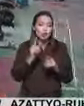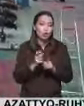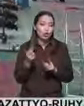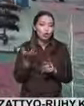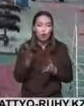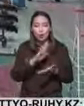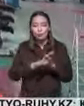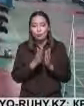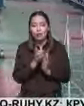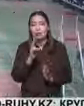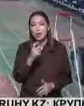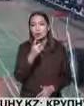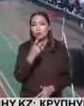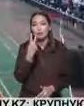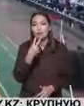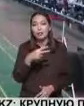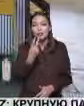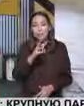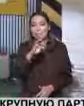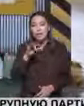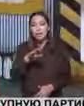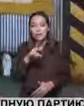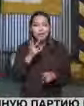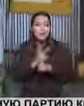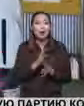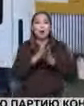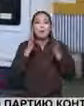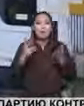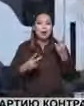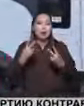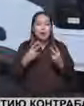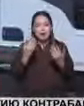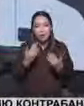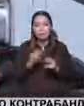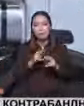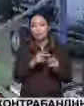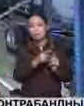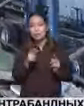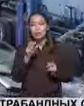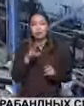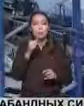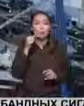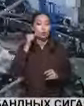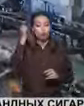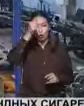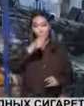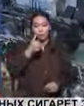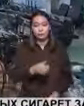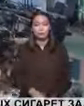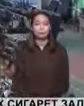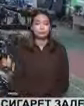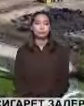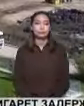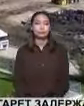на 122 миллиарда тенге, что в 3 раза больше по сравнению с аналогичным периодом прошлого года. Мадияр Тельманов,